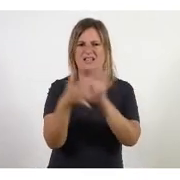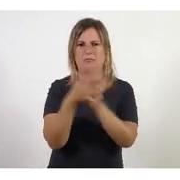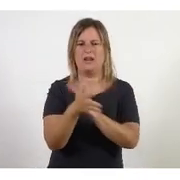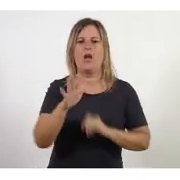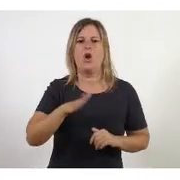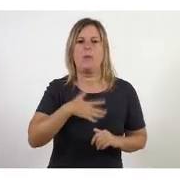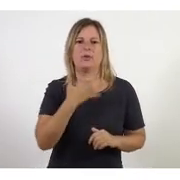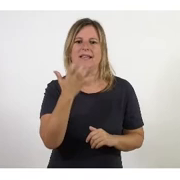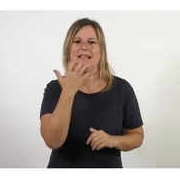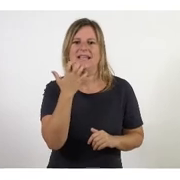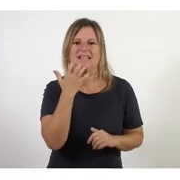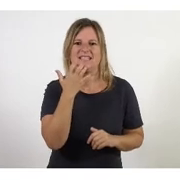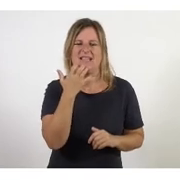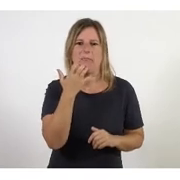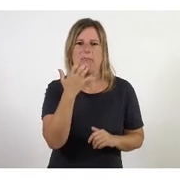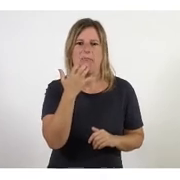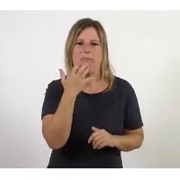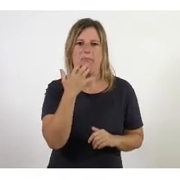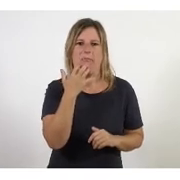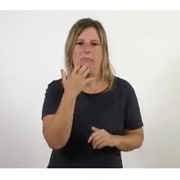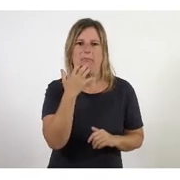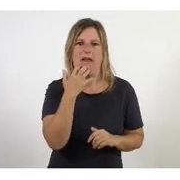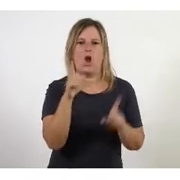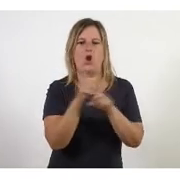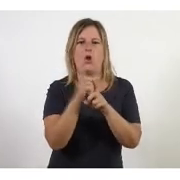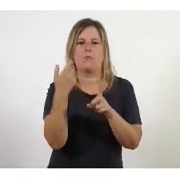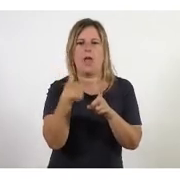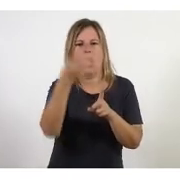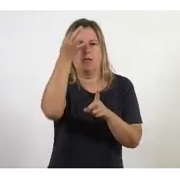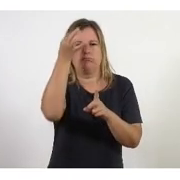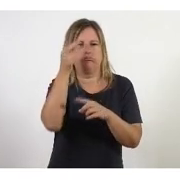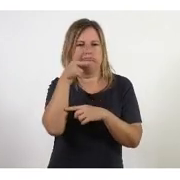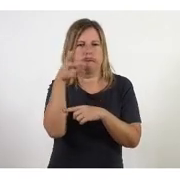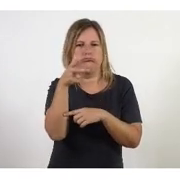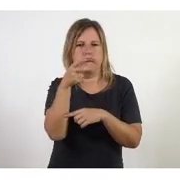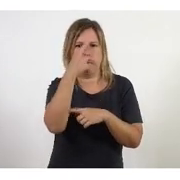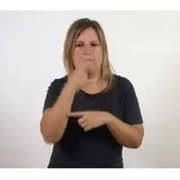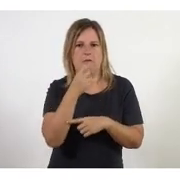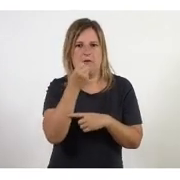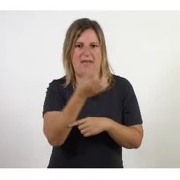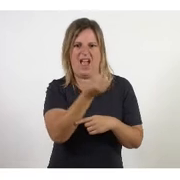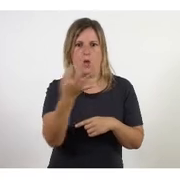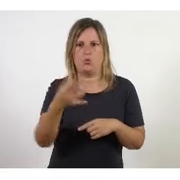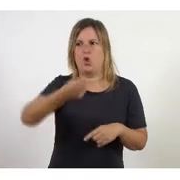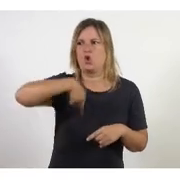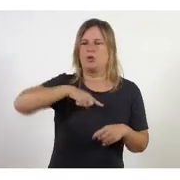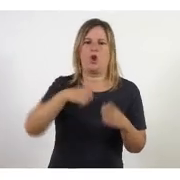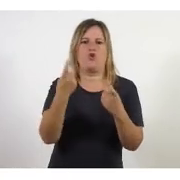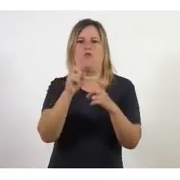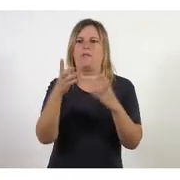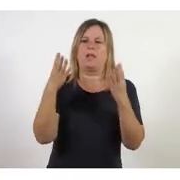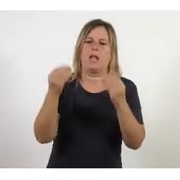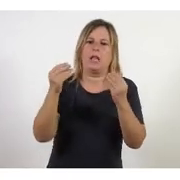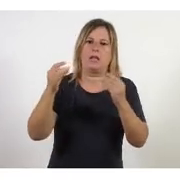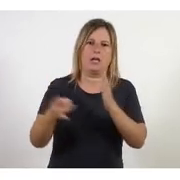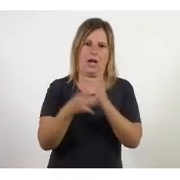top. Quan dic top és que són vídeos molt ben fets, amb bona factura, algun d'ells. No és el que hem d'aspirar nosaltres al principi,